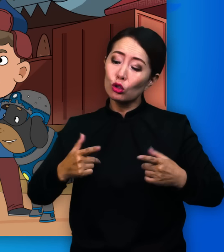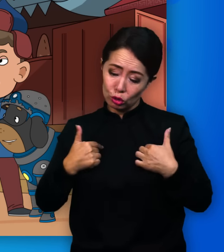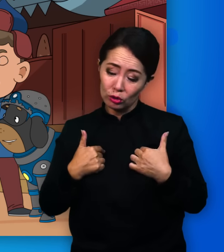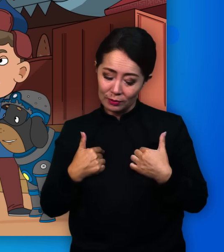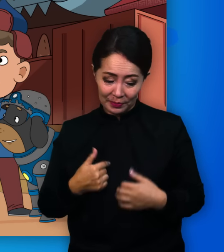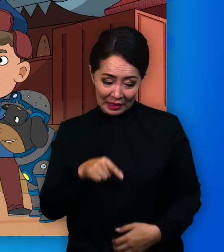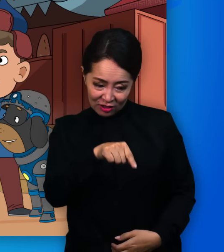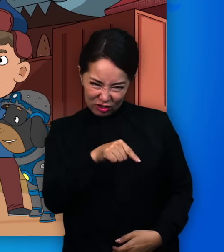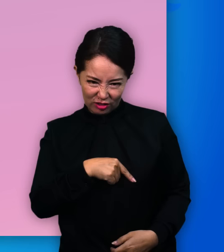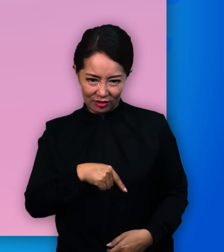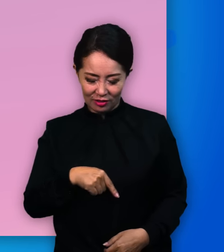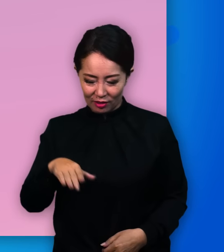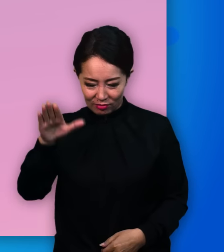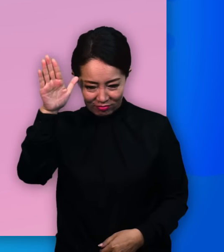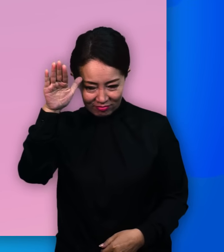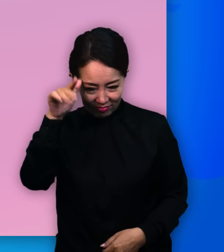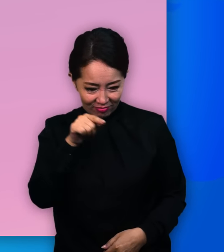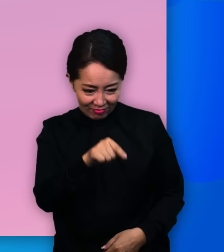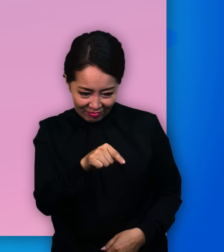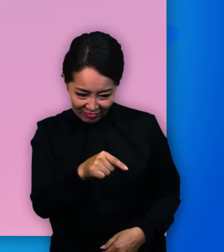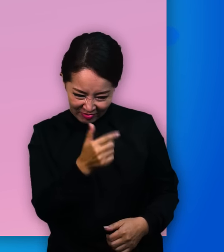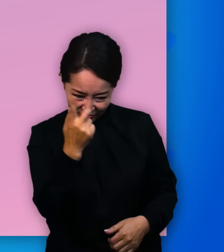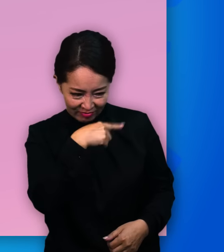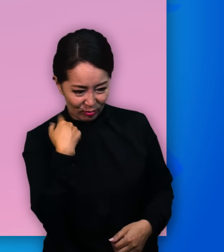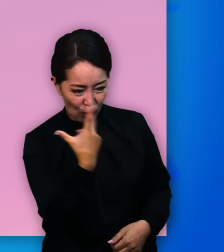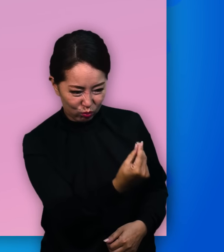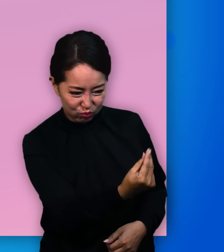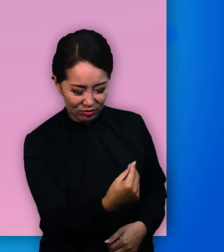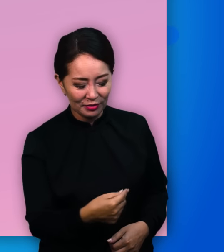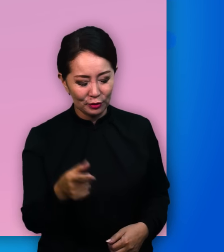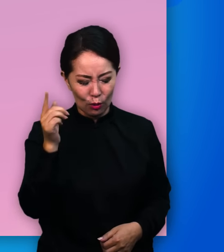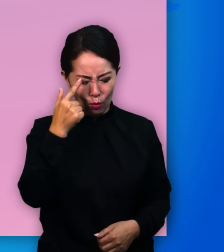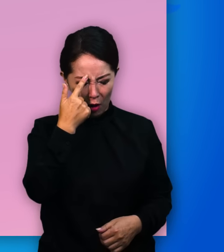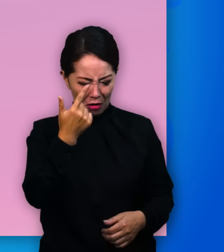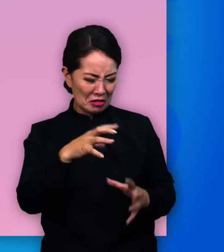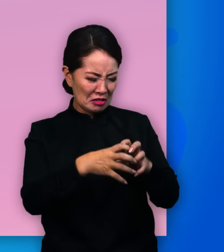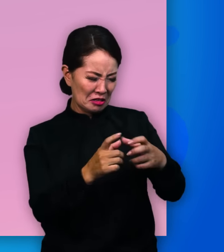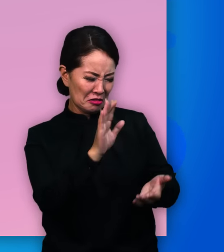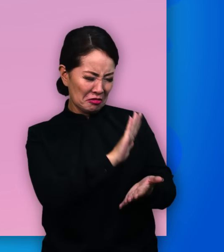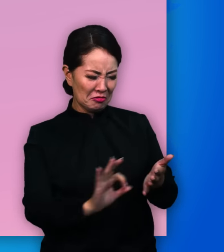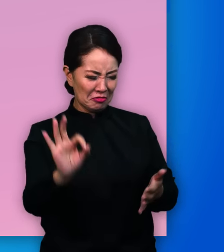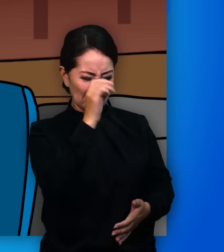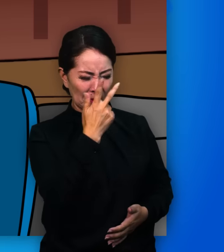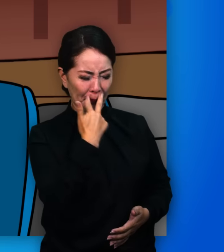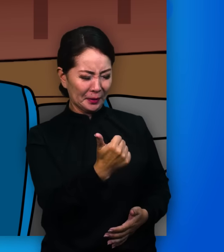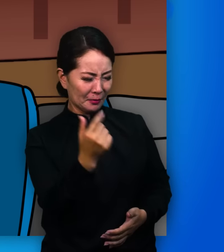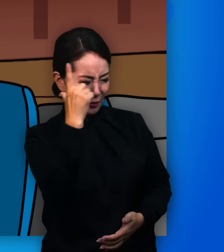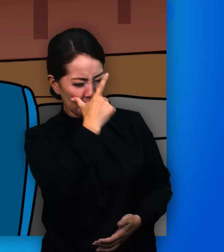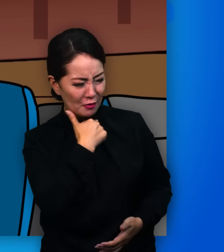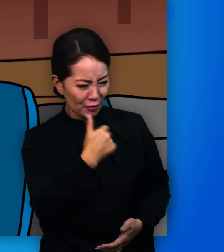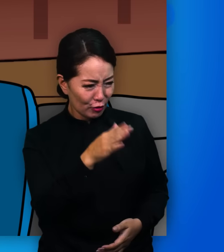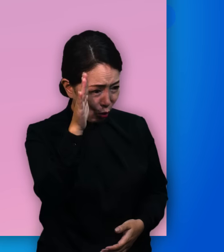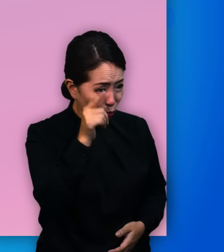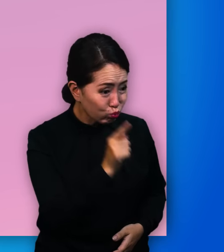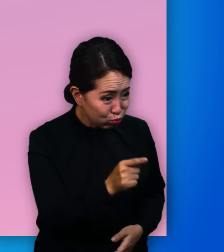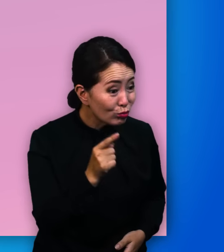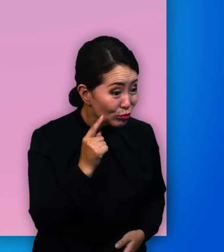хайж олноо. Чи яаж ингэж нисээд байна? Кул болохоор нисч